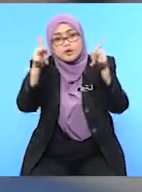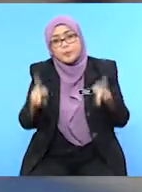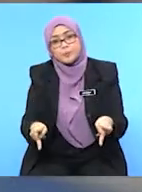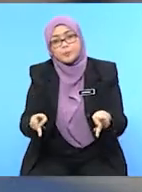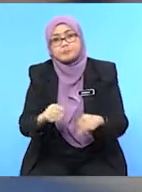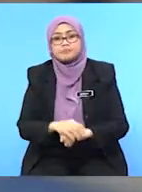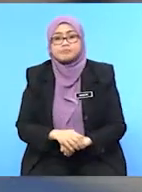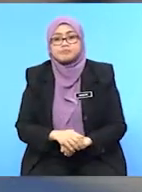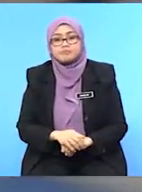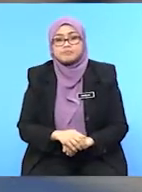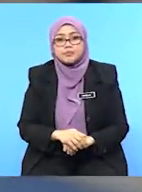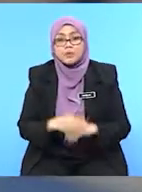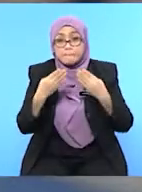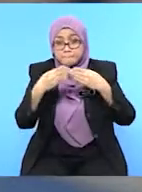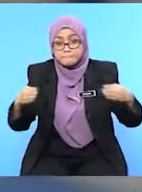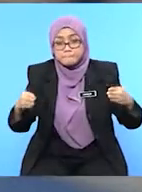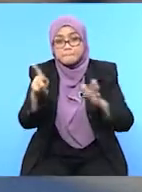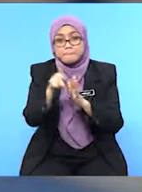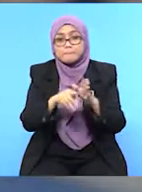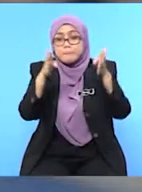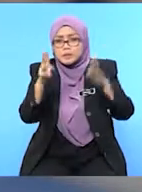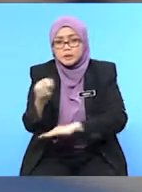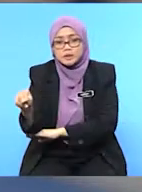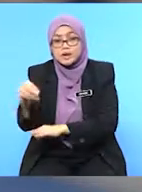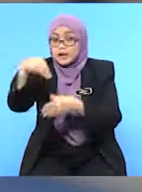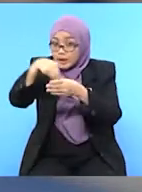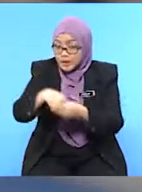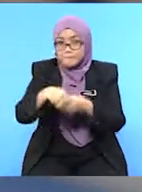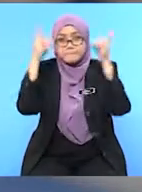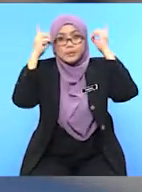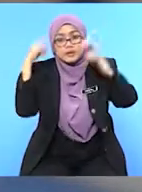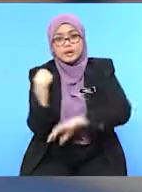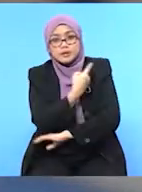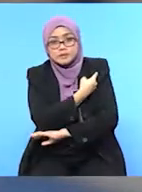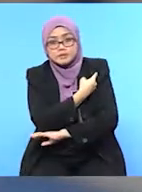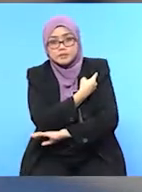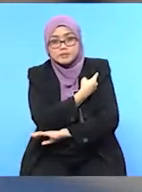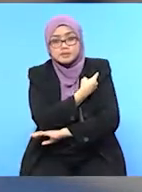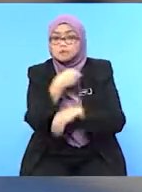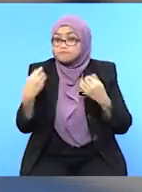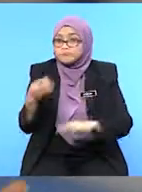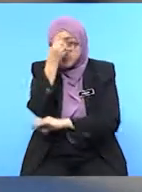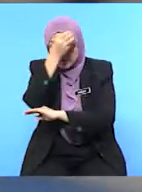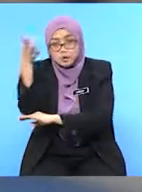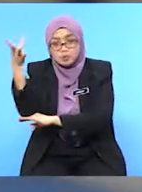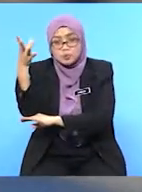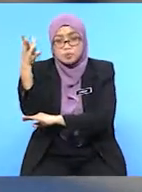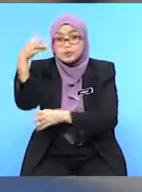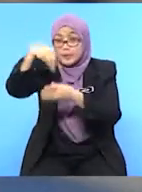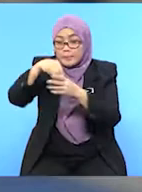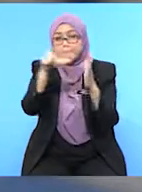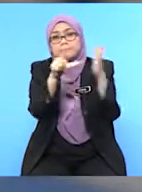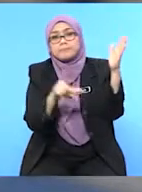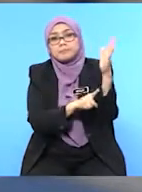suatu brand in bahasa kebangsaan dalam sistem pendidikan ini ahlinya ke kain dalam pelembagaan Bos